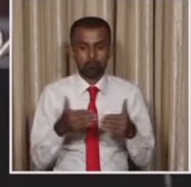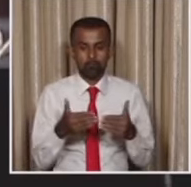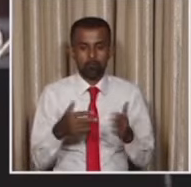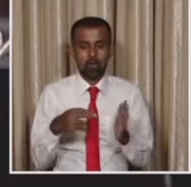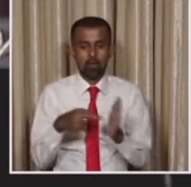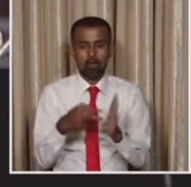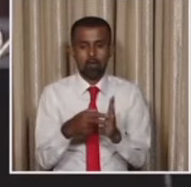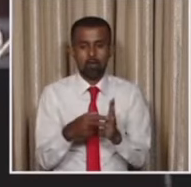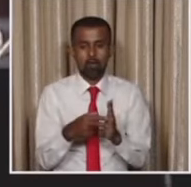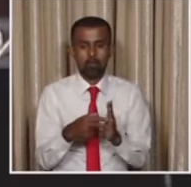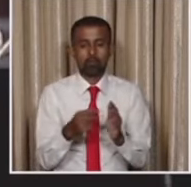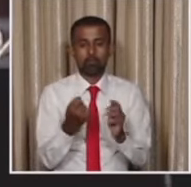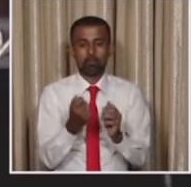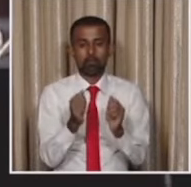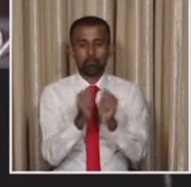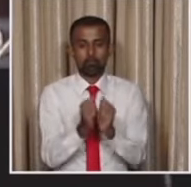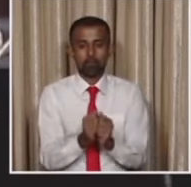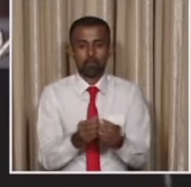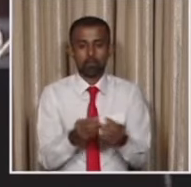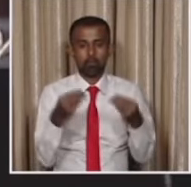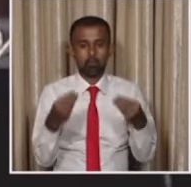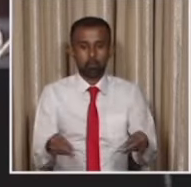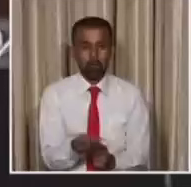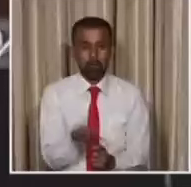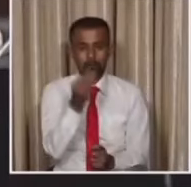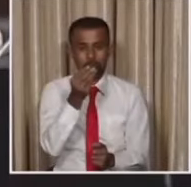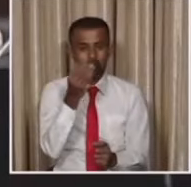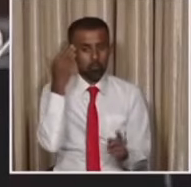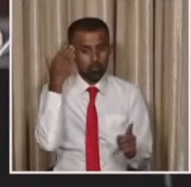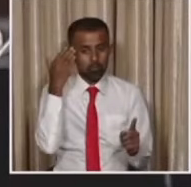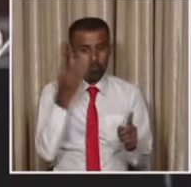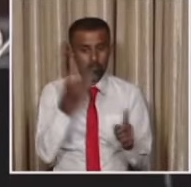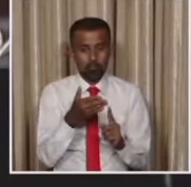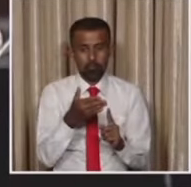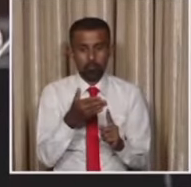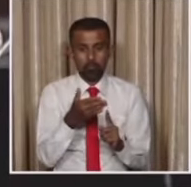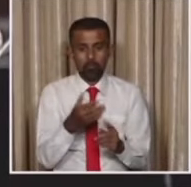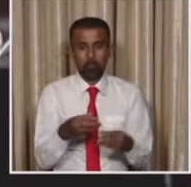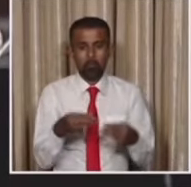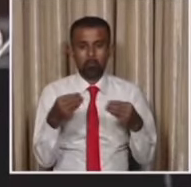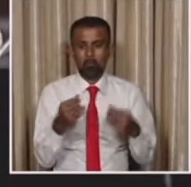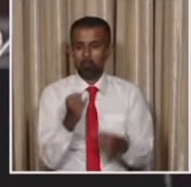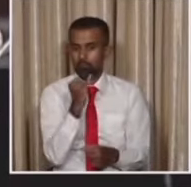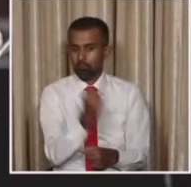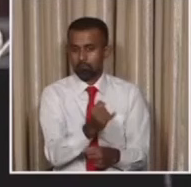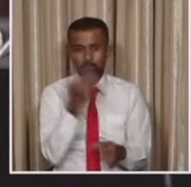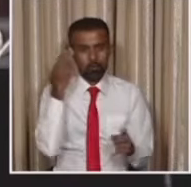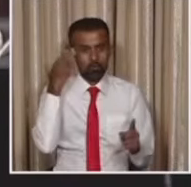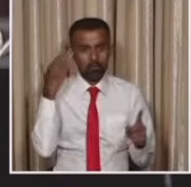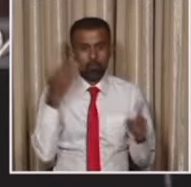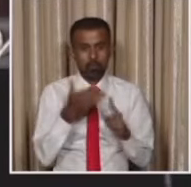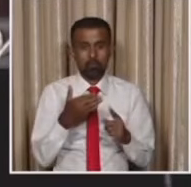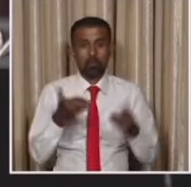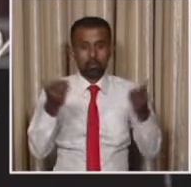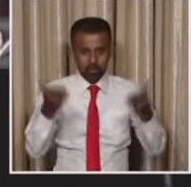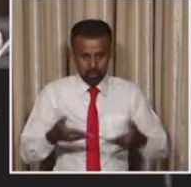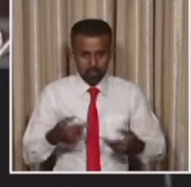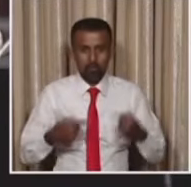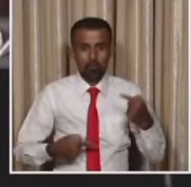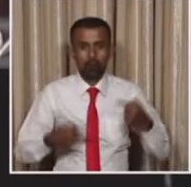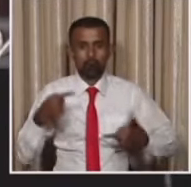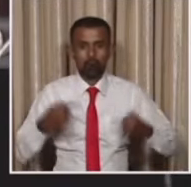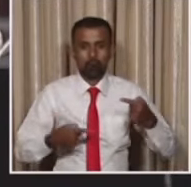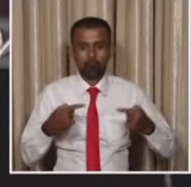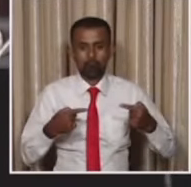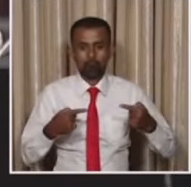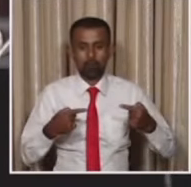ආර්ථික වැඩපිළිවෙලේ තියෙන අසාර්ථකත්වය පිළිබඳ හරි වැටුප් වැඩි කිරීමේ තියෙන අසාධාරණත්වය පිළිබඳ හරි එන්න මා සමග විවාදයකට.